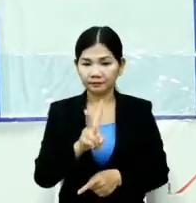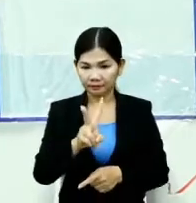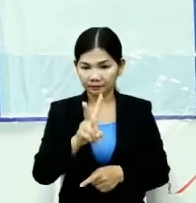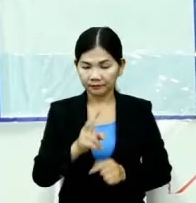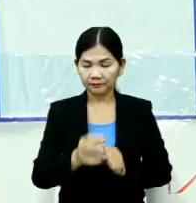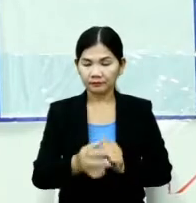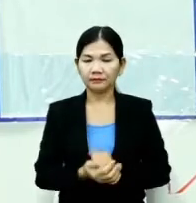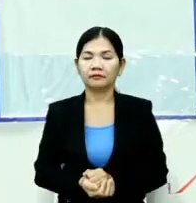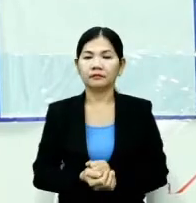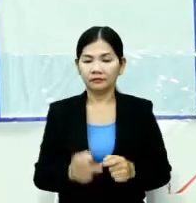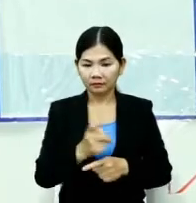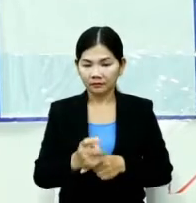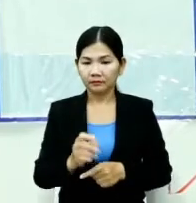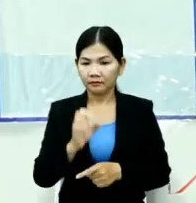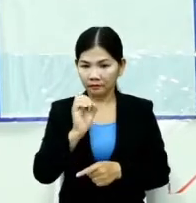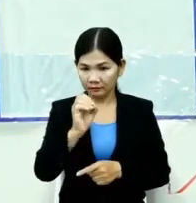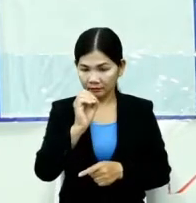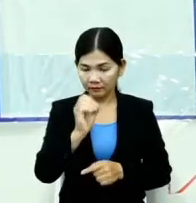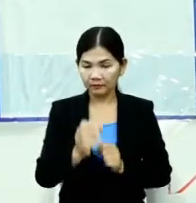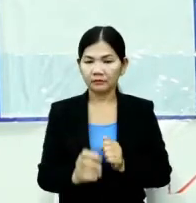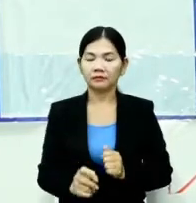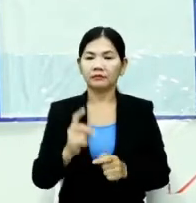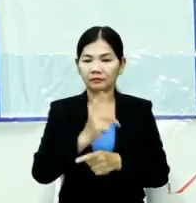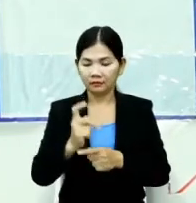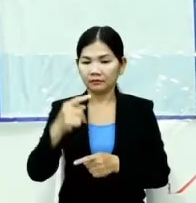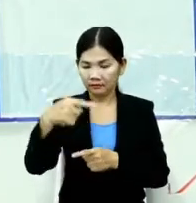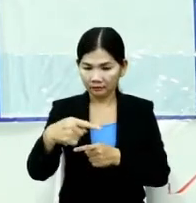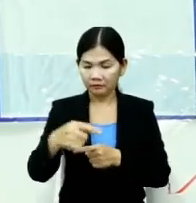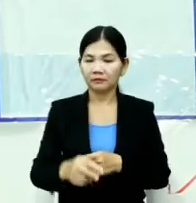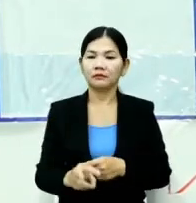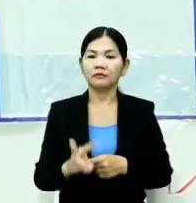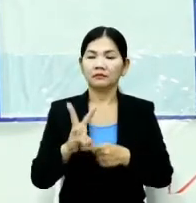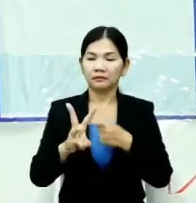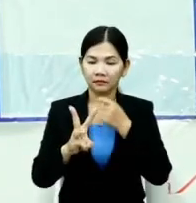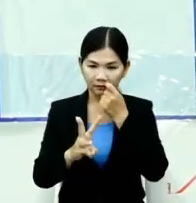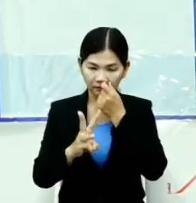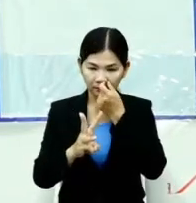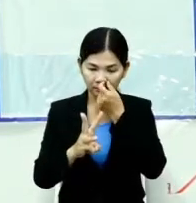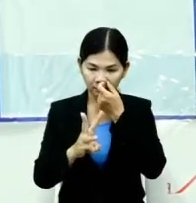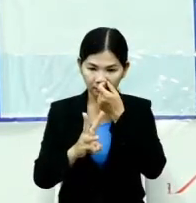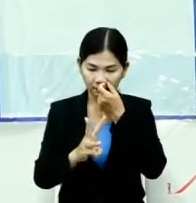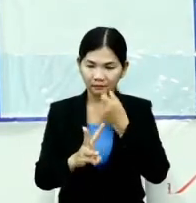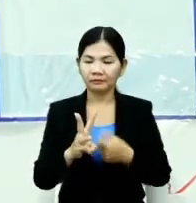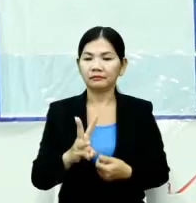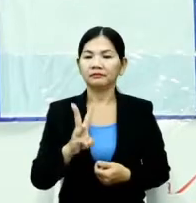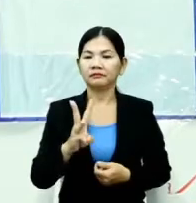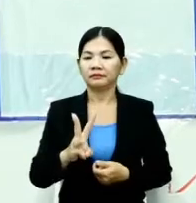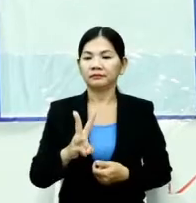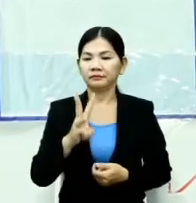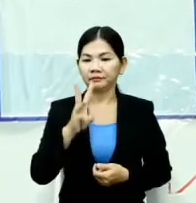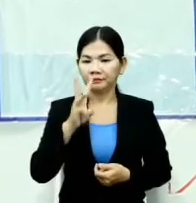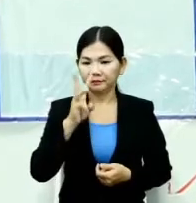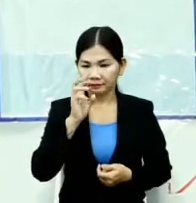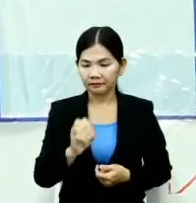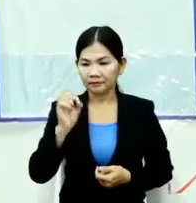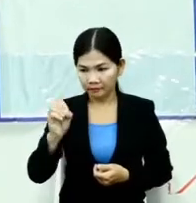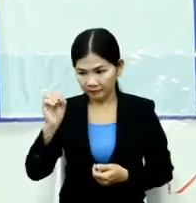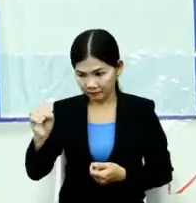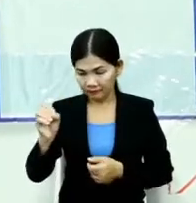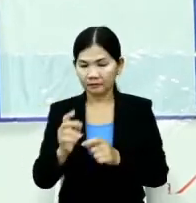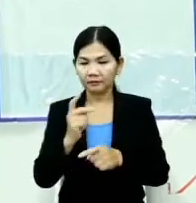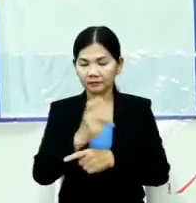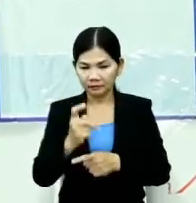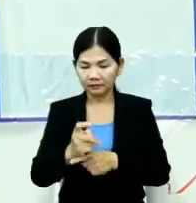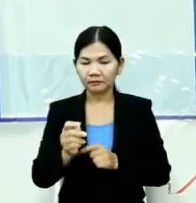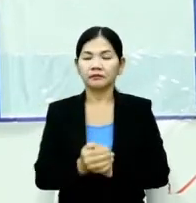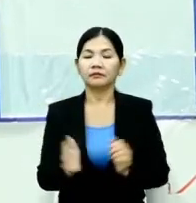តួដកទី2កូនមើលខ្ទង់ពាន់របស់យើងគឺ3000ចា3000អញ្ចឹង3000កូនមើលខ្ទង់ចា